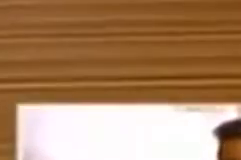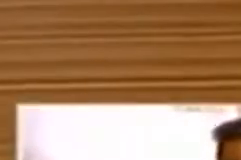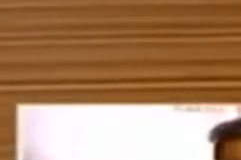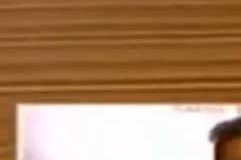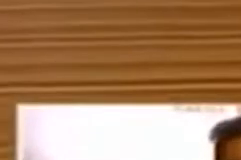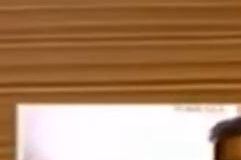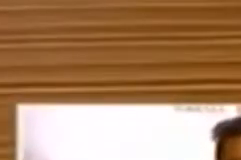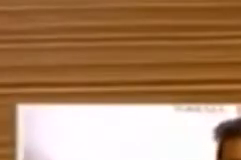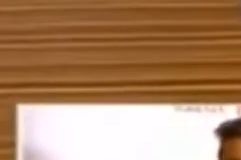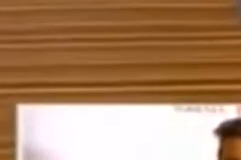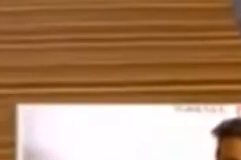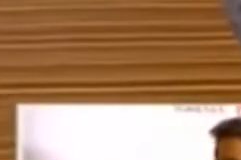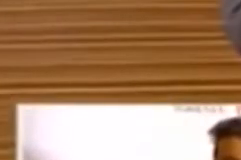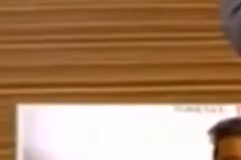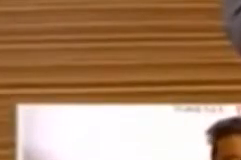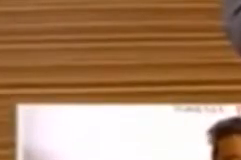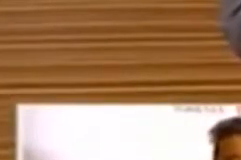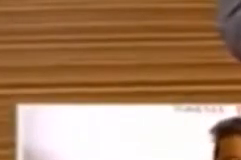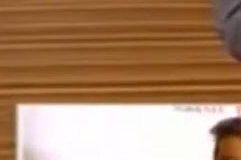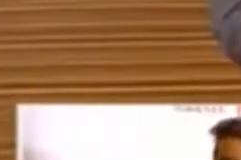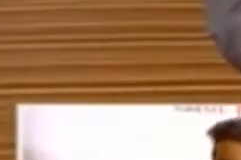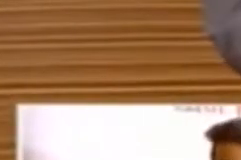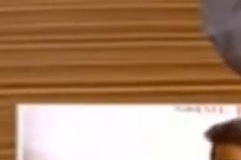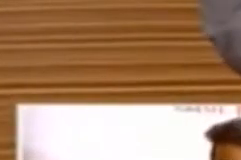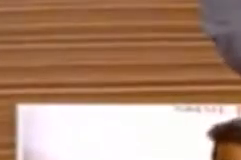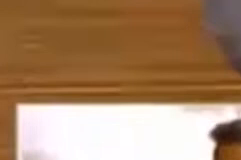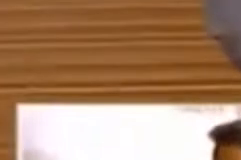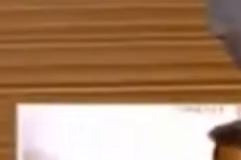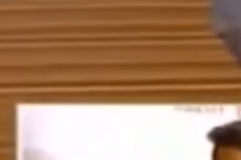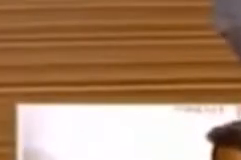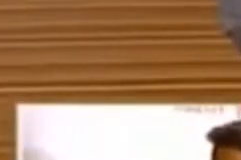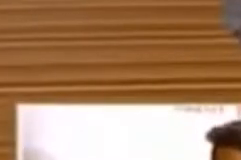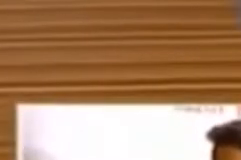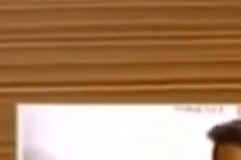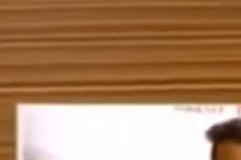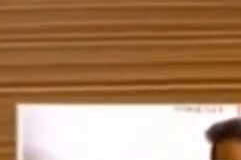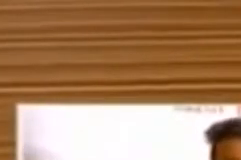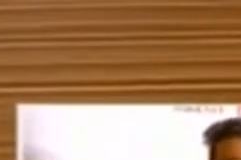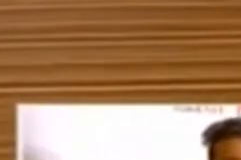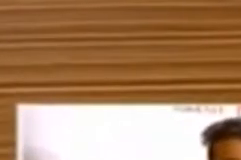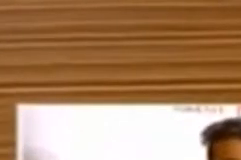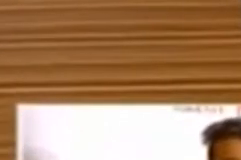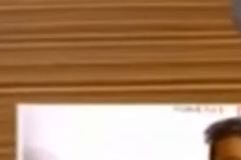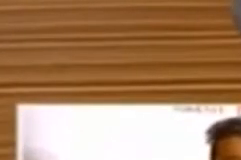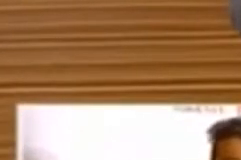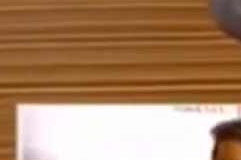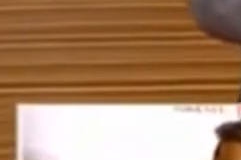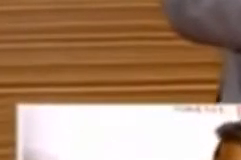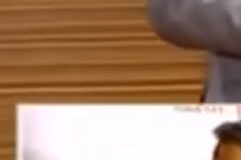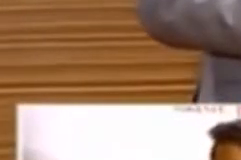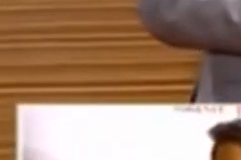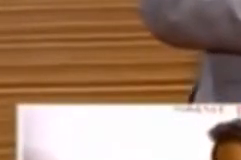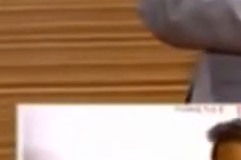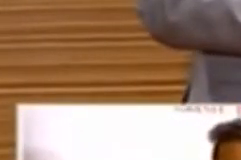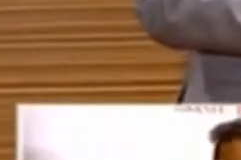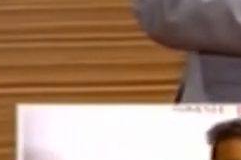في تاريخها عبر 11 قناة تلفزيونية وأثير نحو 20 محطة إذاعية تحت عنوان الطريق